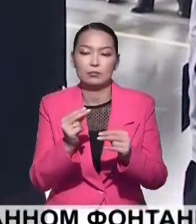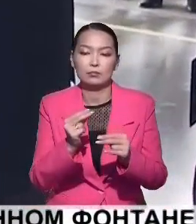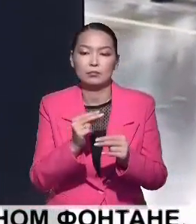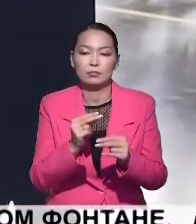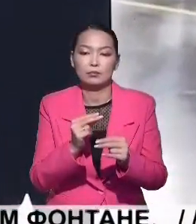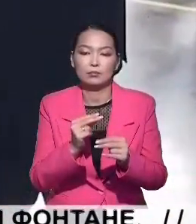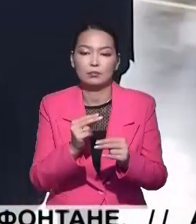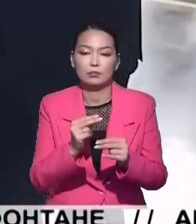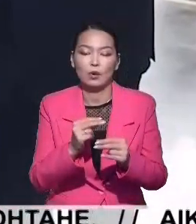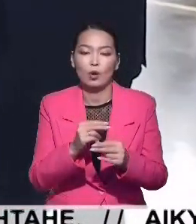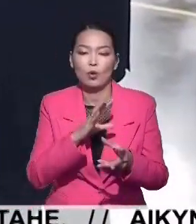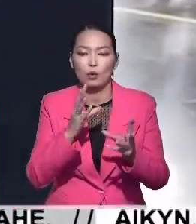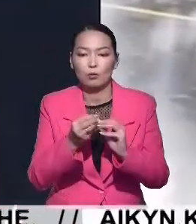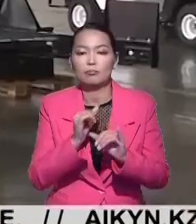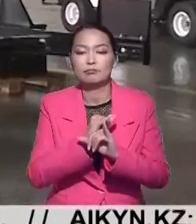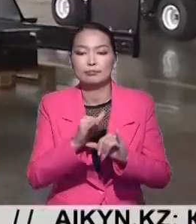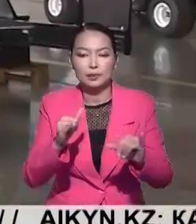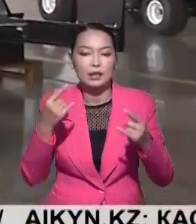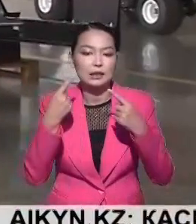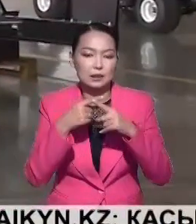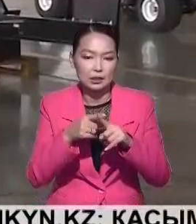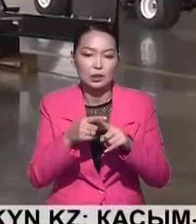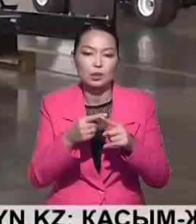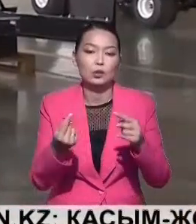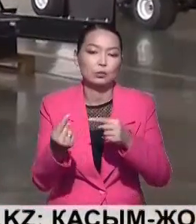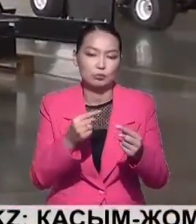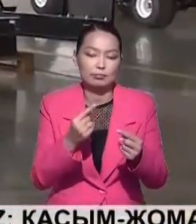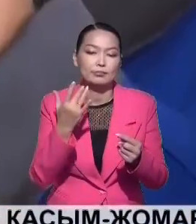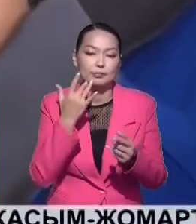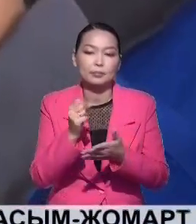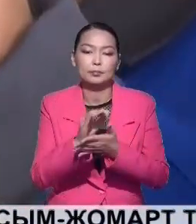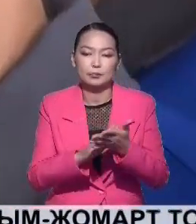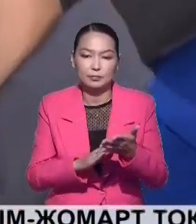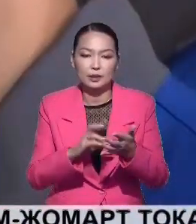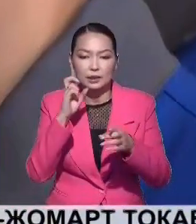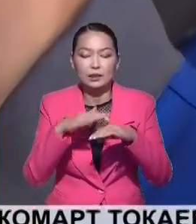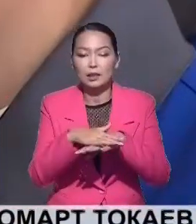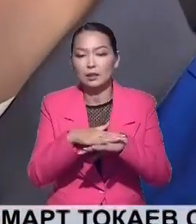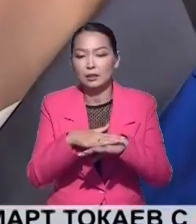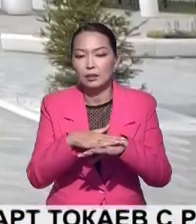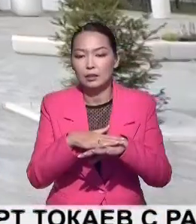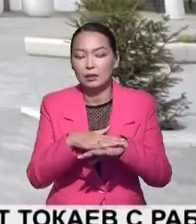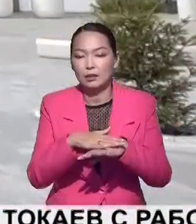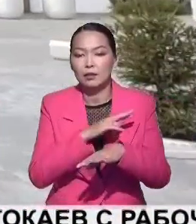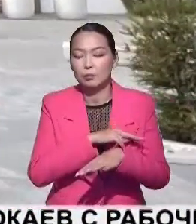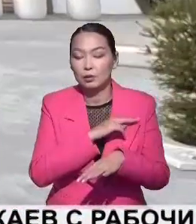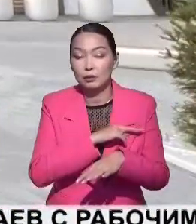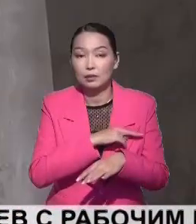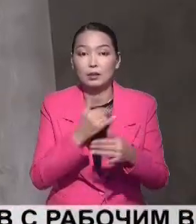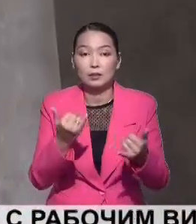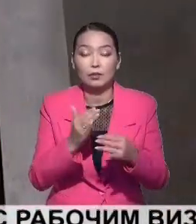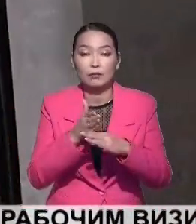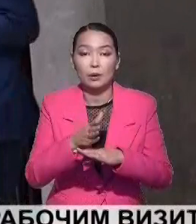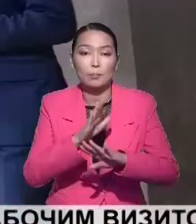но обновлять за счет техники, произведенной на территории Казахстана на высоком уровне локализации. В ходе визита в